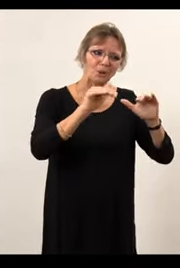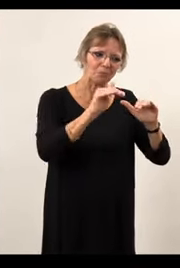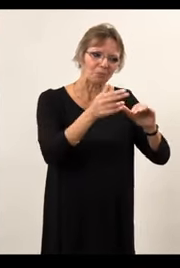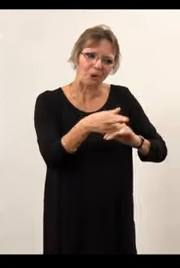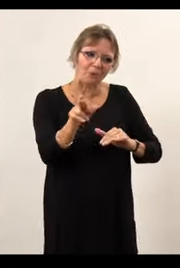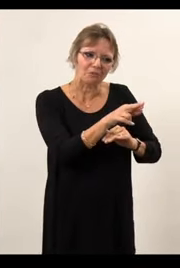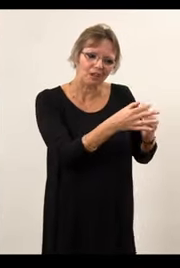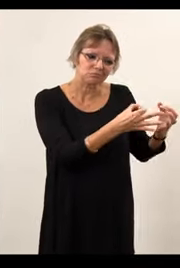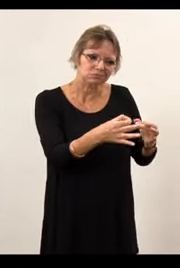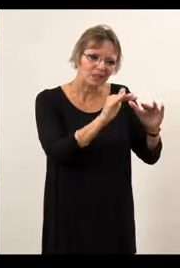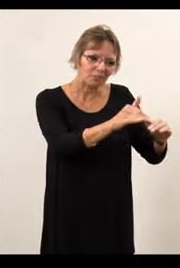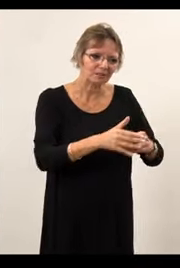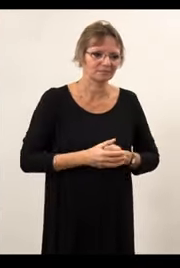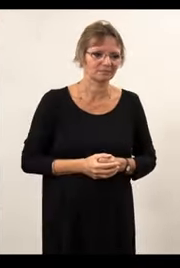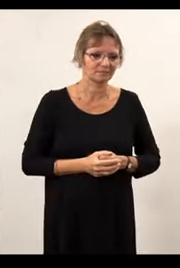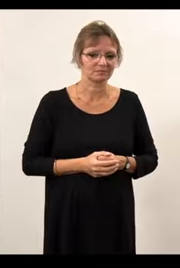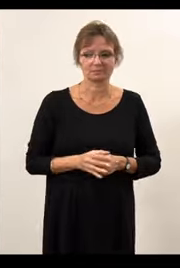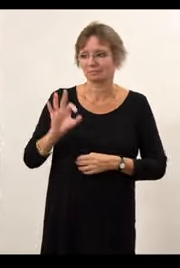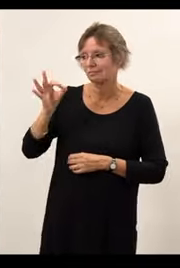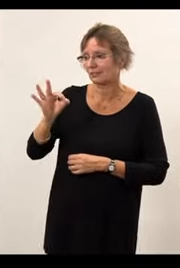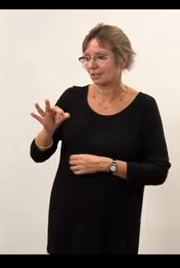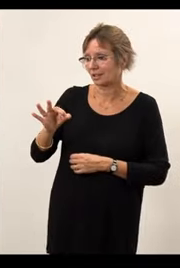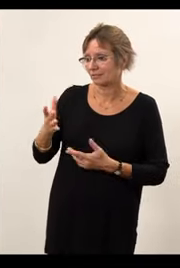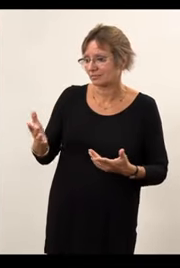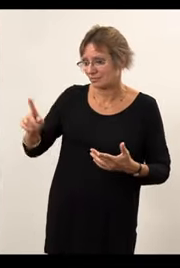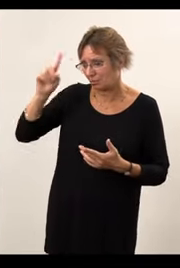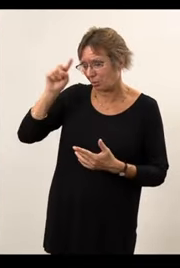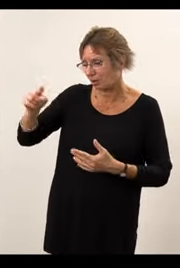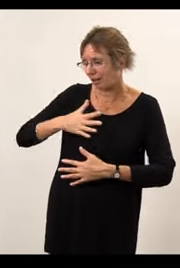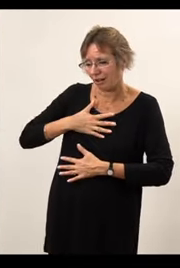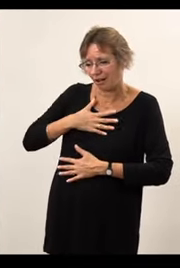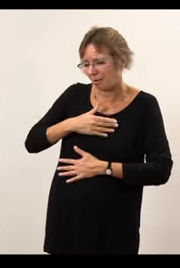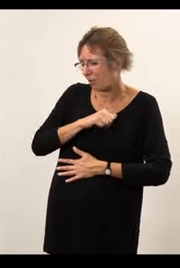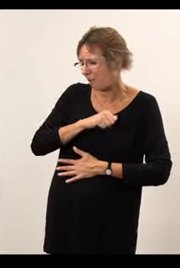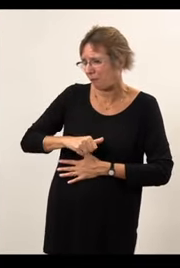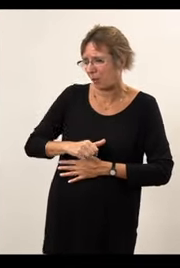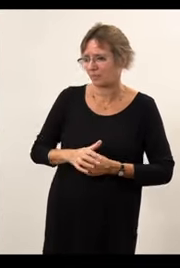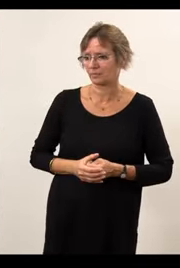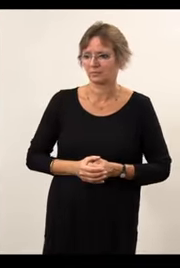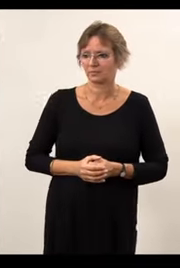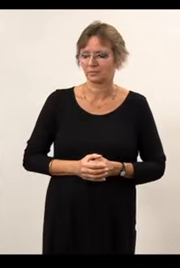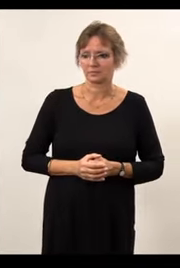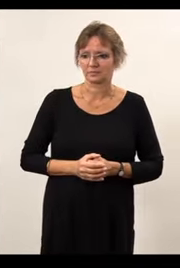Mais tu me laissais revenir à chaque fois. Bah oui. T'avais tellement la trouille.